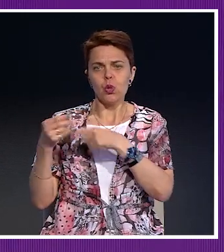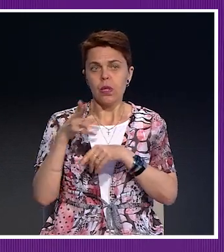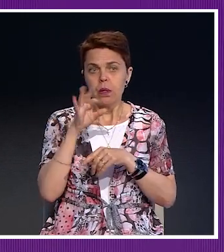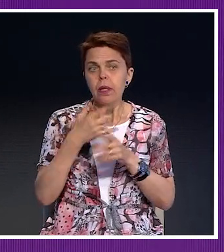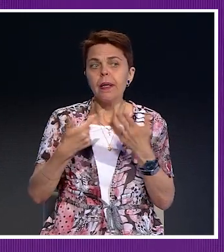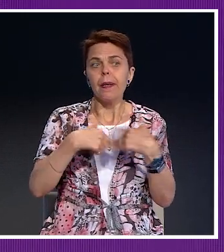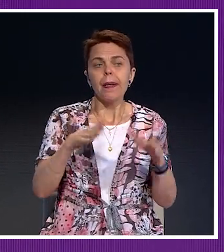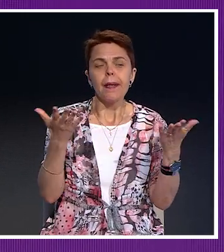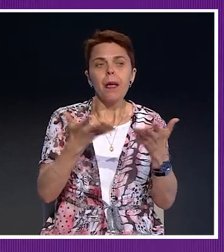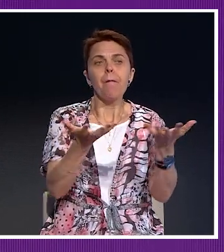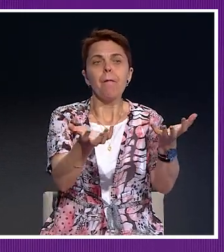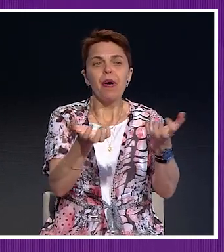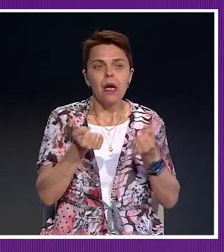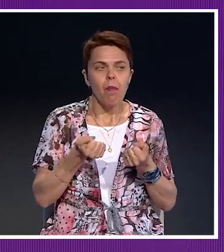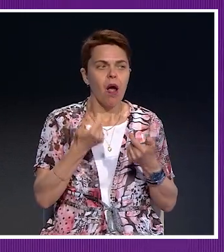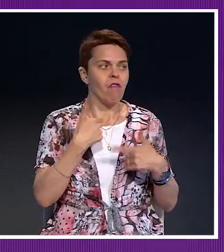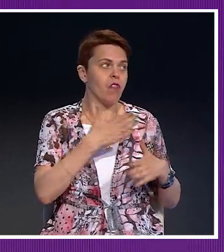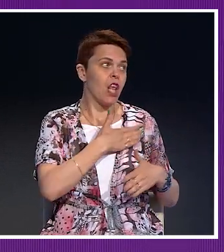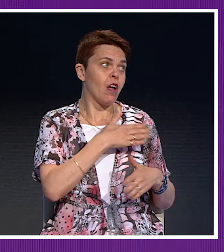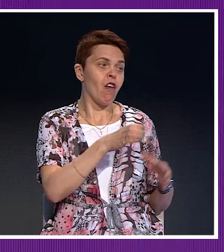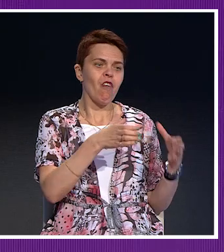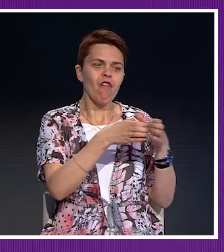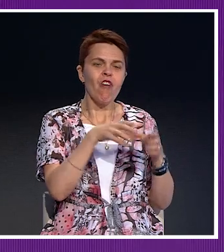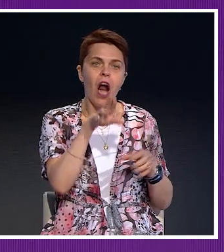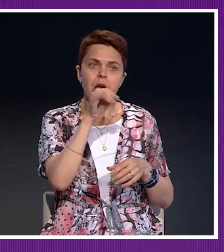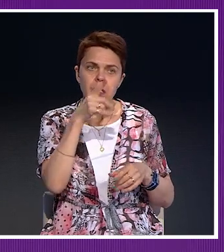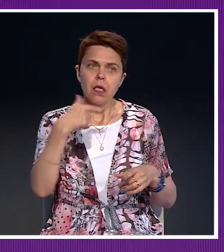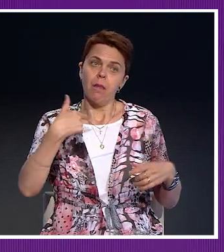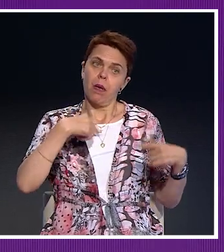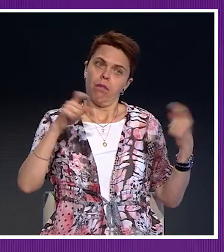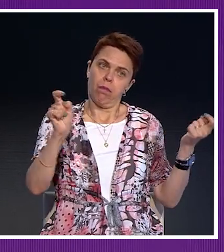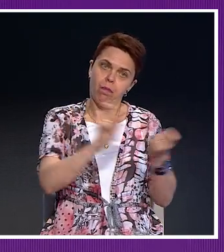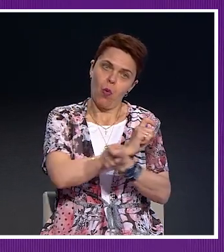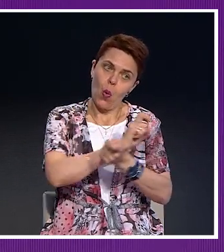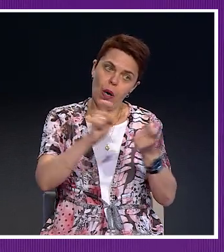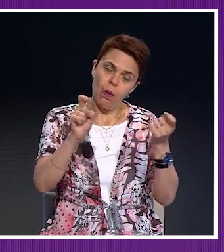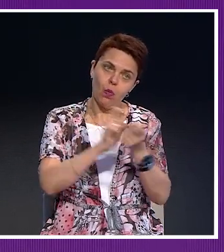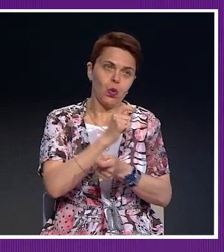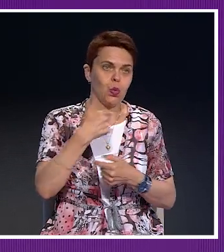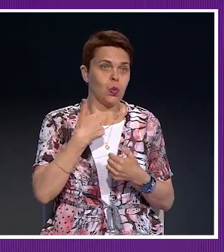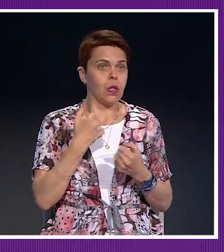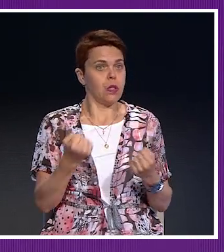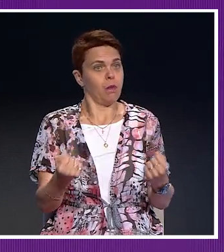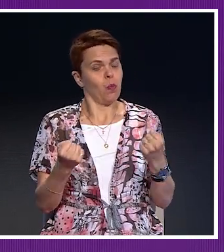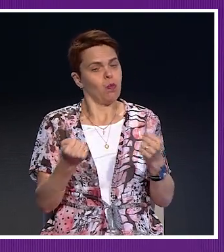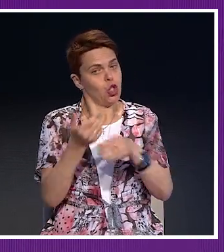їх і приймають. А в нашій фракції ми боремося за це, так би мовити. В нас є дуже потужна частина